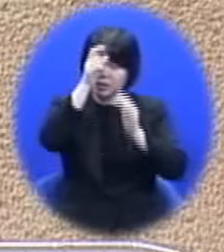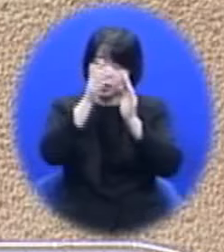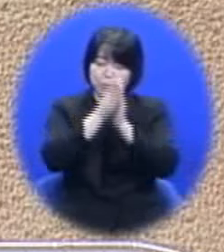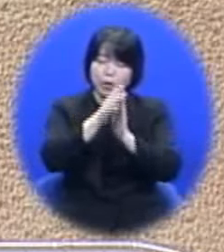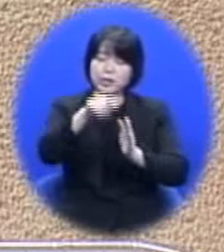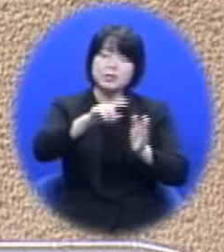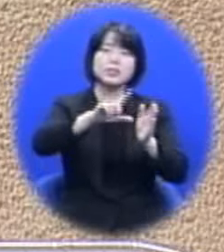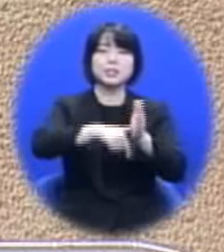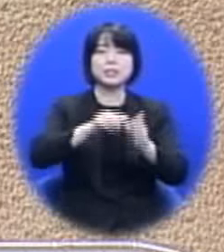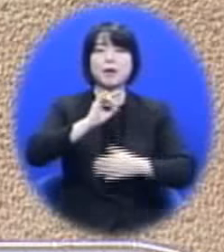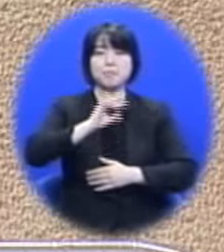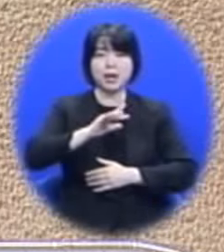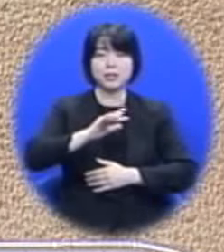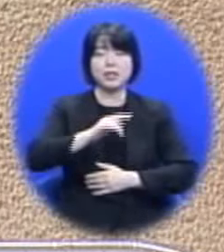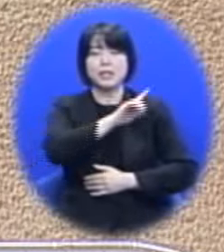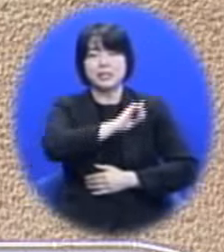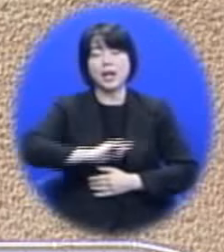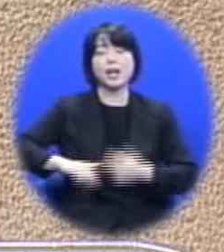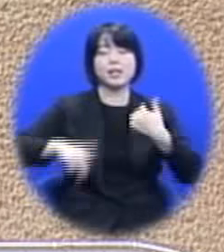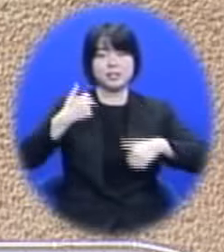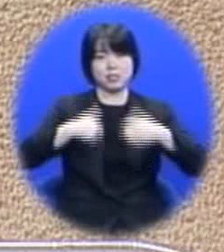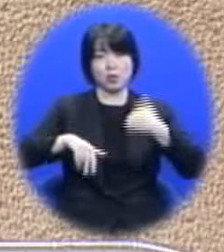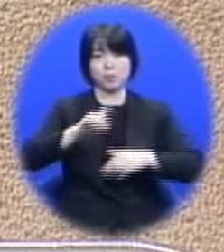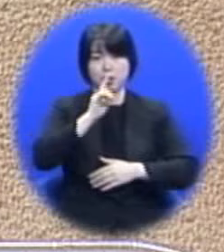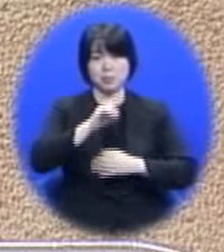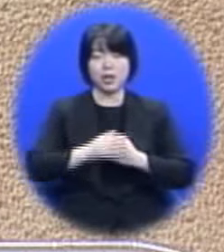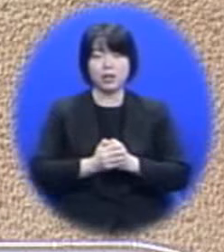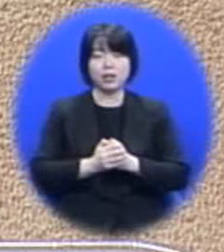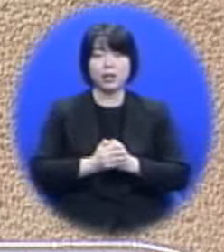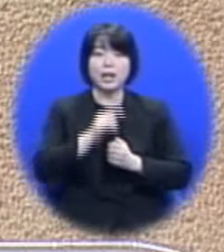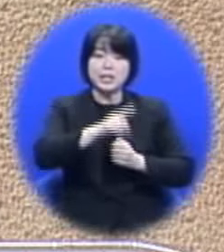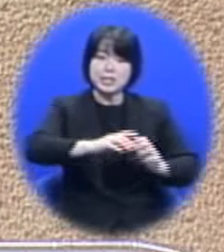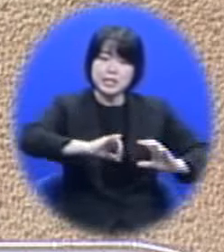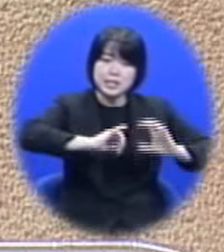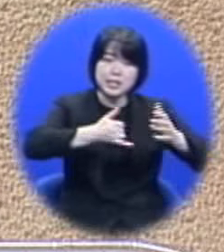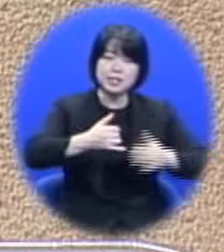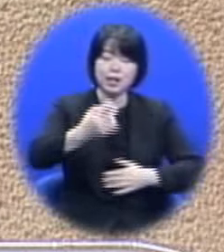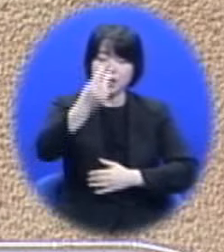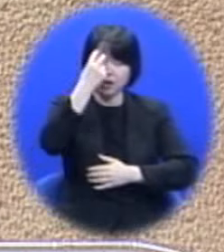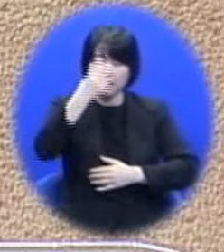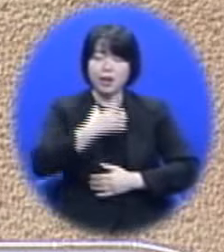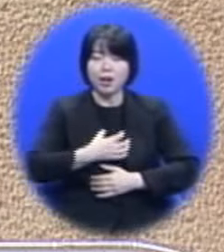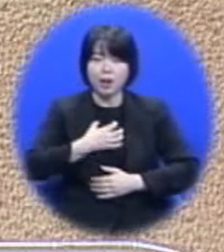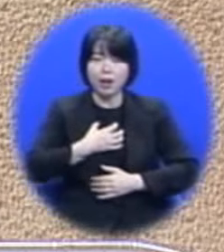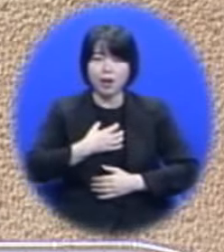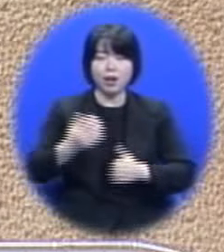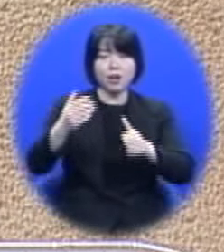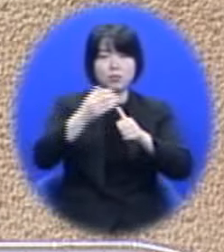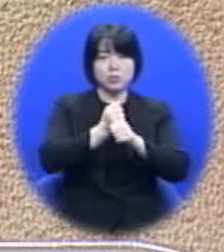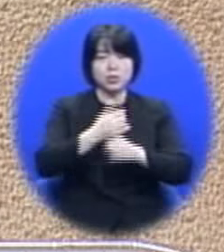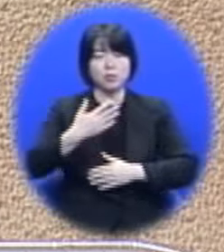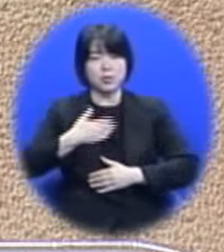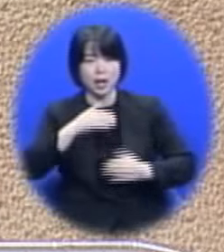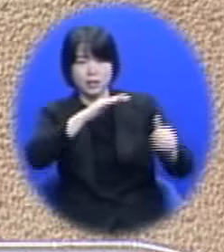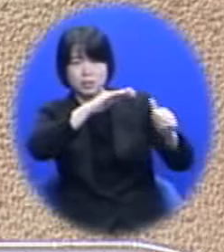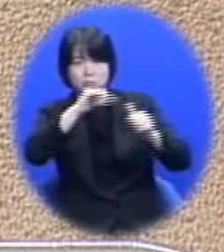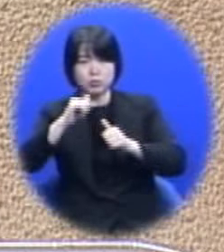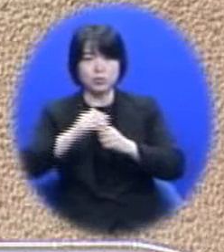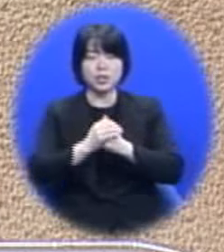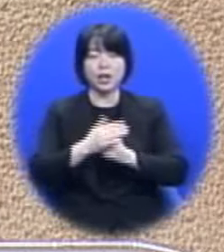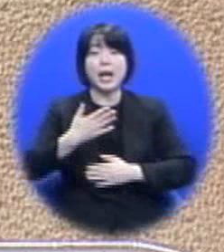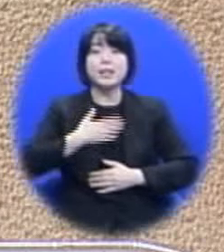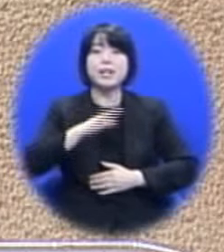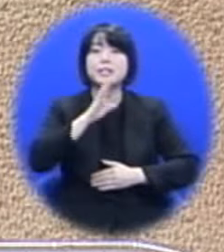그 시간만은 가장 즐겁다고 했어요. 이 세상 근심 걱정에 얽매인 나를 부르사